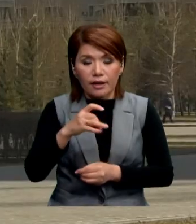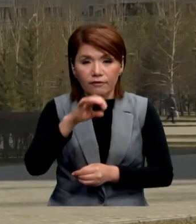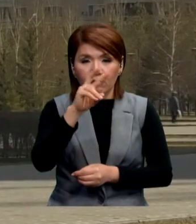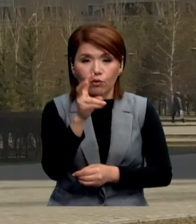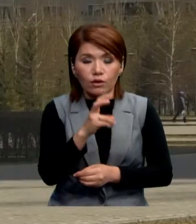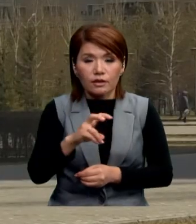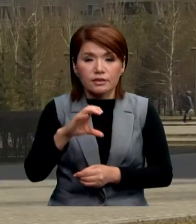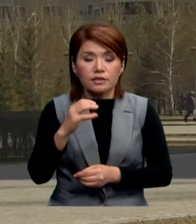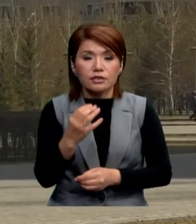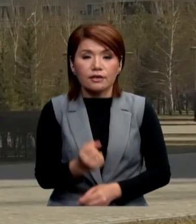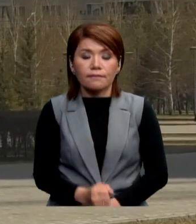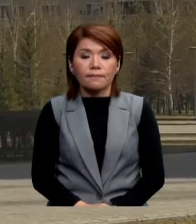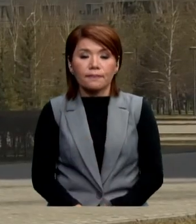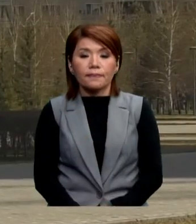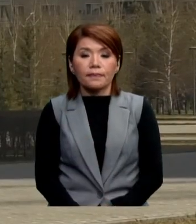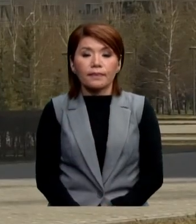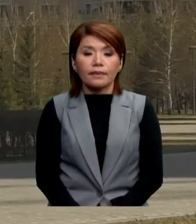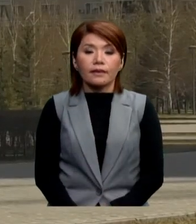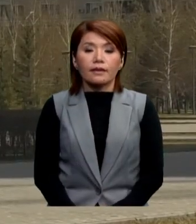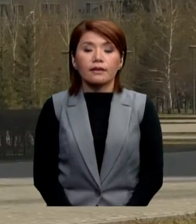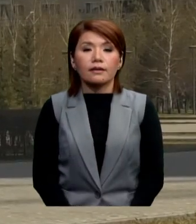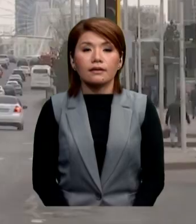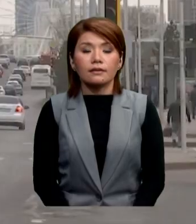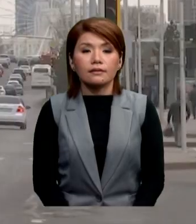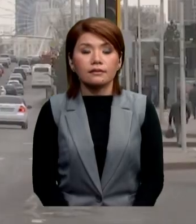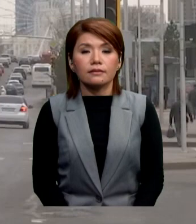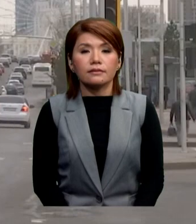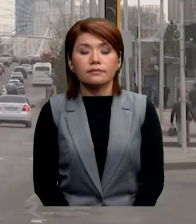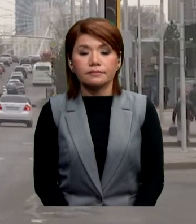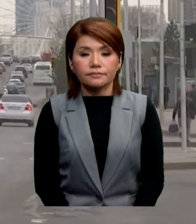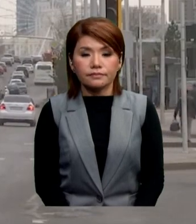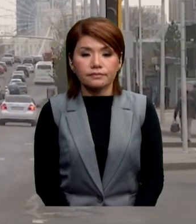миллиардов долларов США. Саяна Санакова, Алиби Ирельджунес, Атамикен, Бизнес.